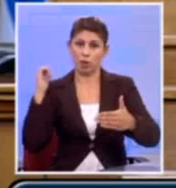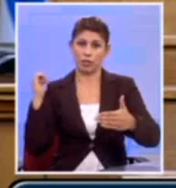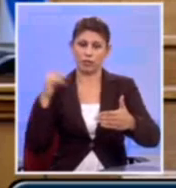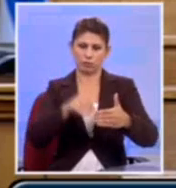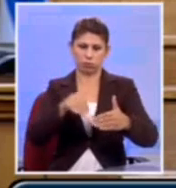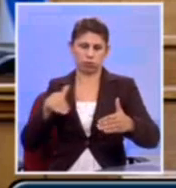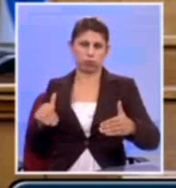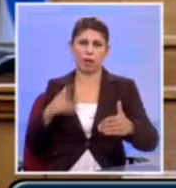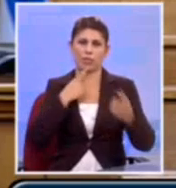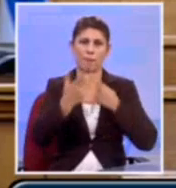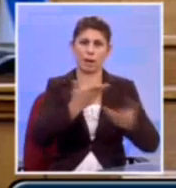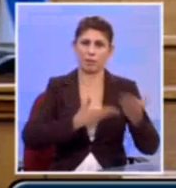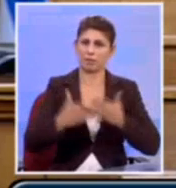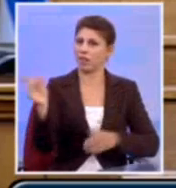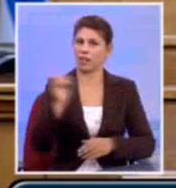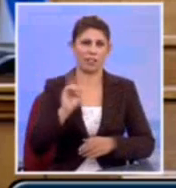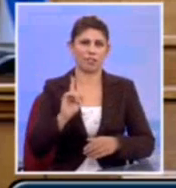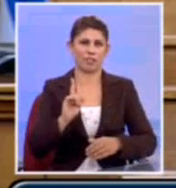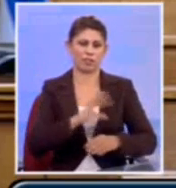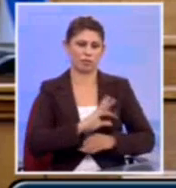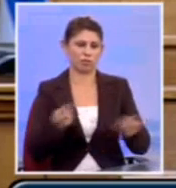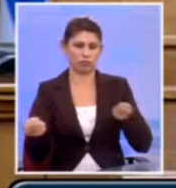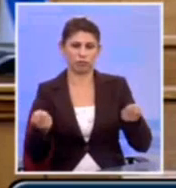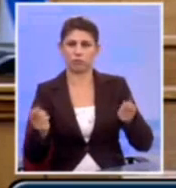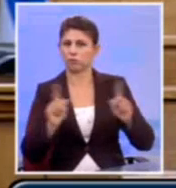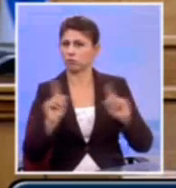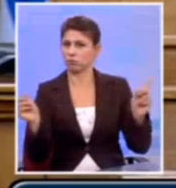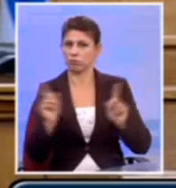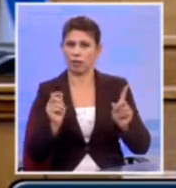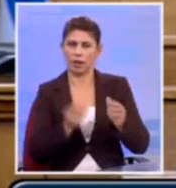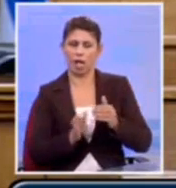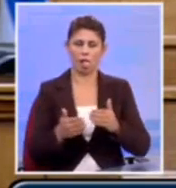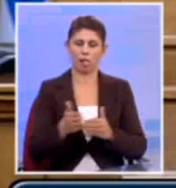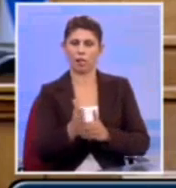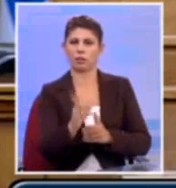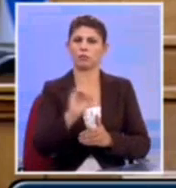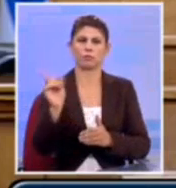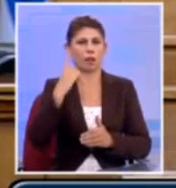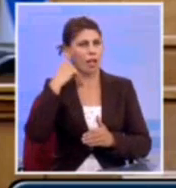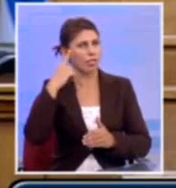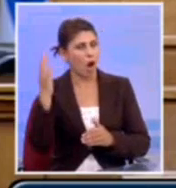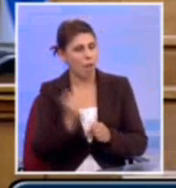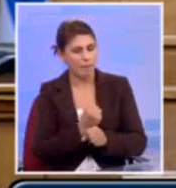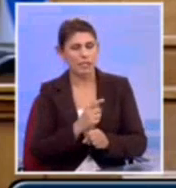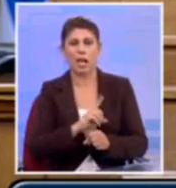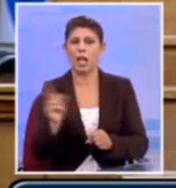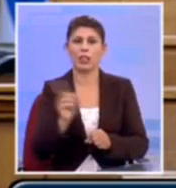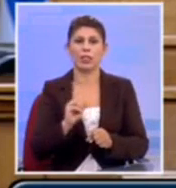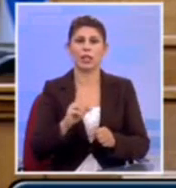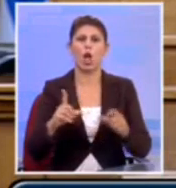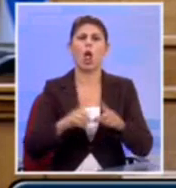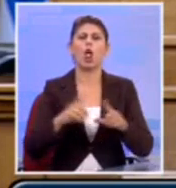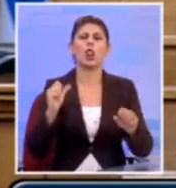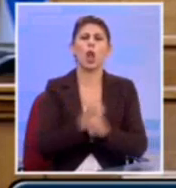τις διαπραγματεύσεις δεν είναι τακτικισμοί, δεν είναι ελιγμοί, δεν είναι ιδεολειψία, δεν είναι